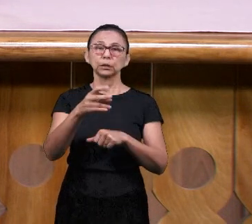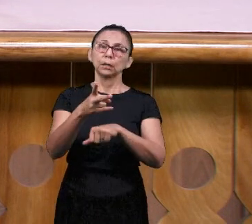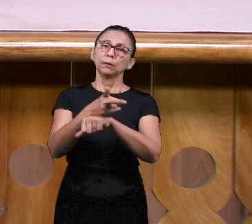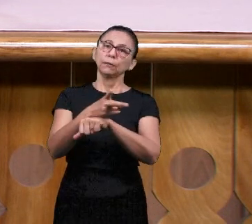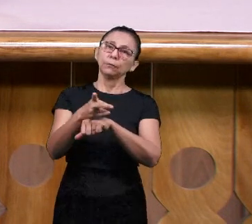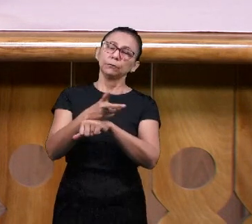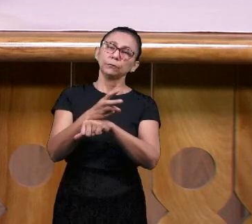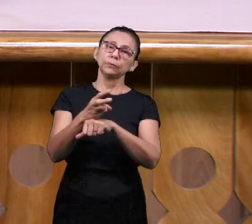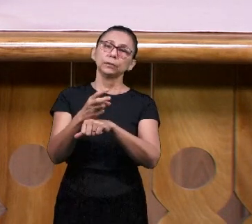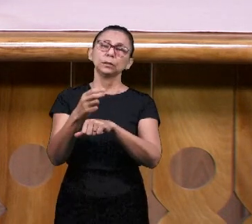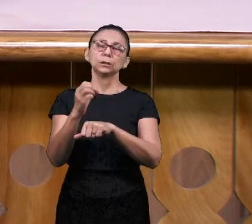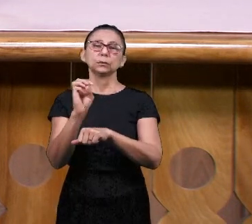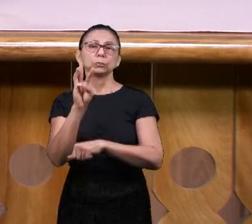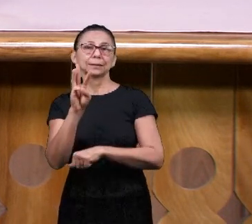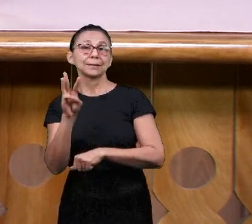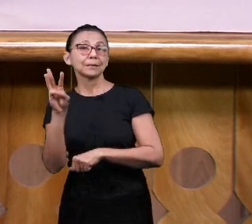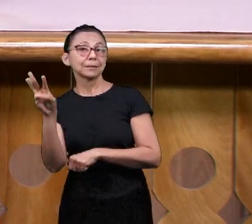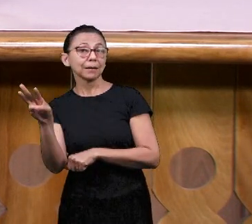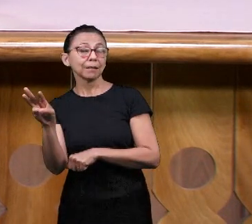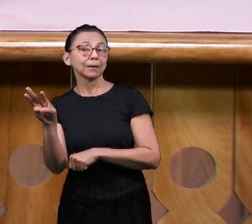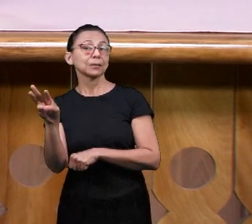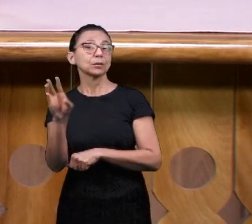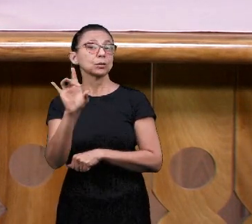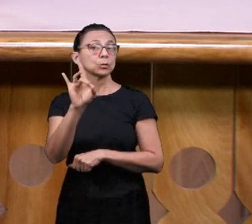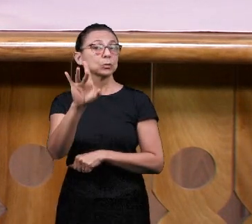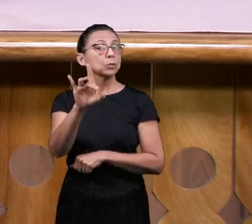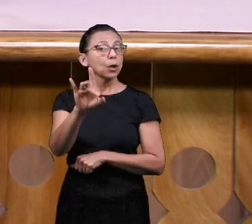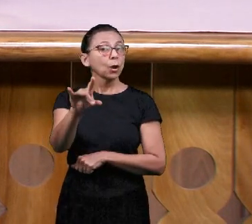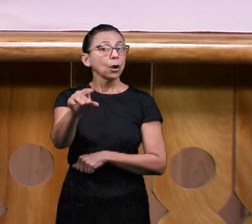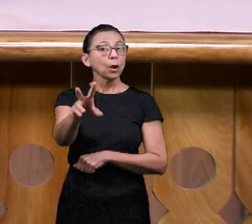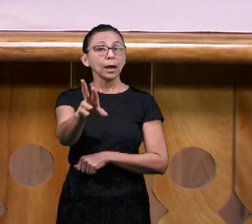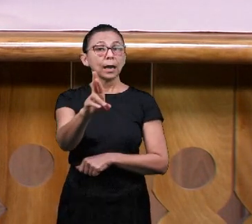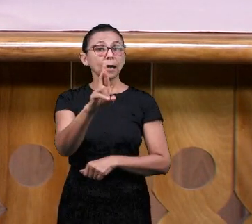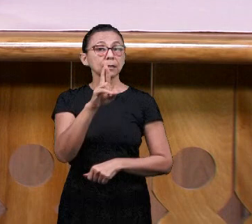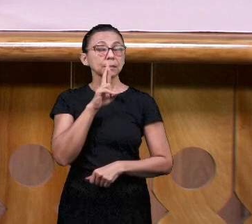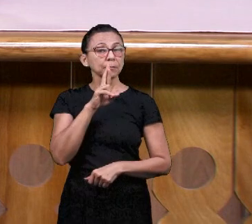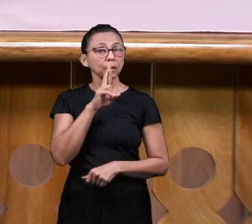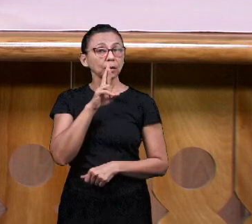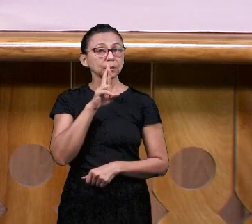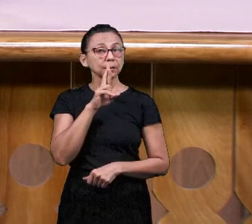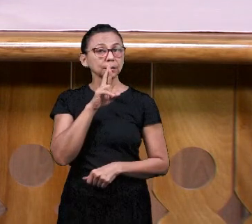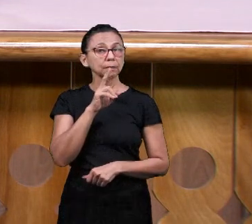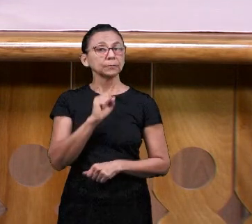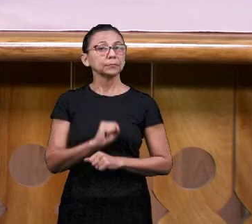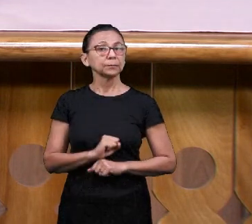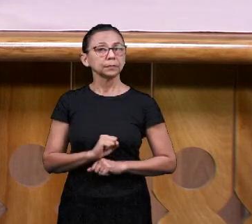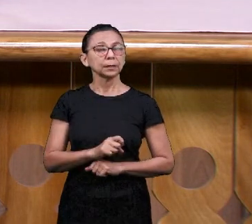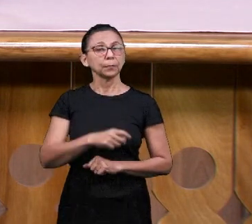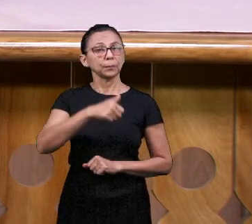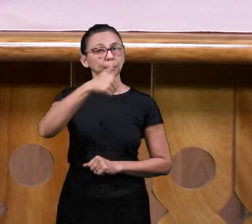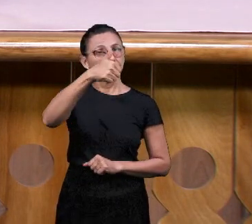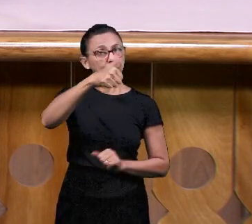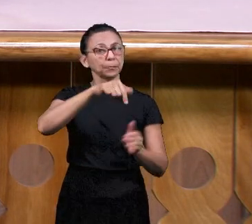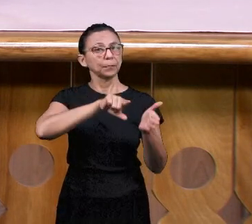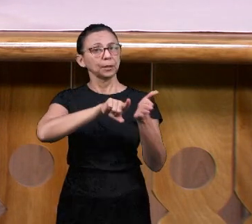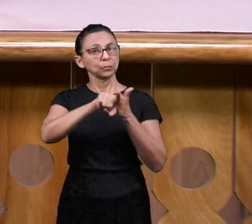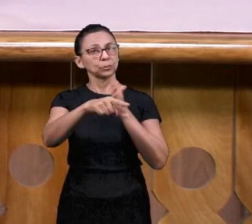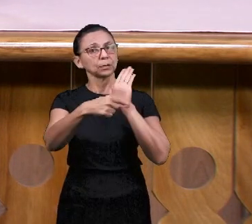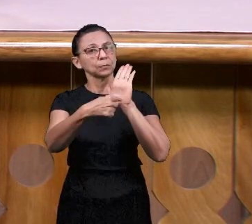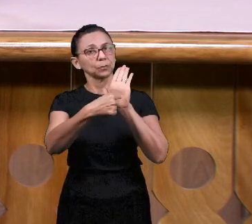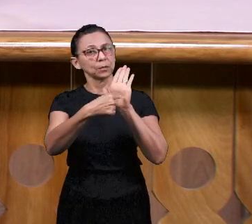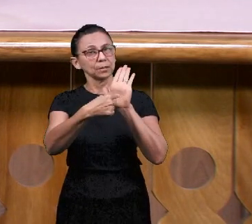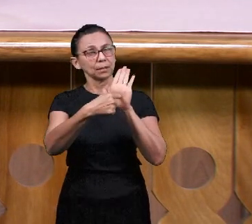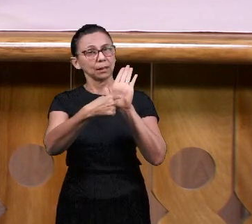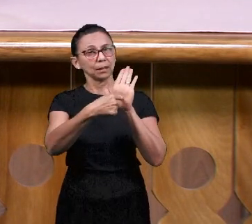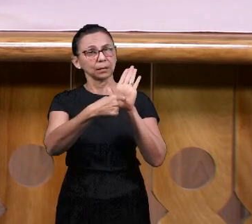le site, vous allez envoyer des contributions qui concernent seulement la première question qui a été présentée, qui